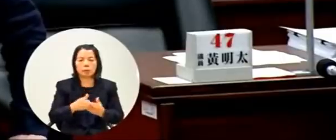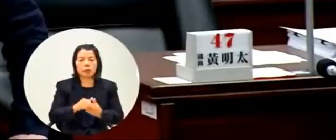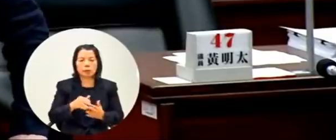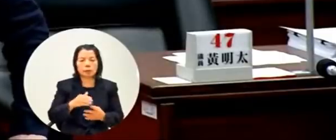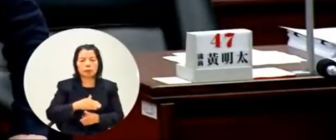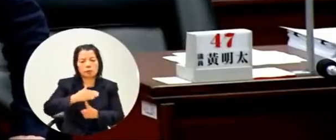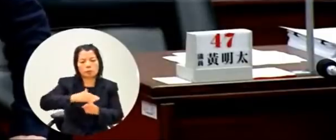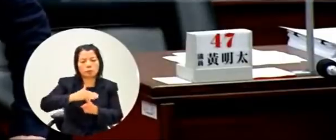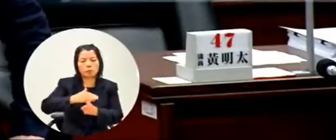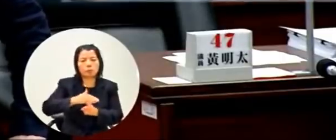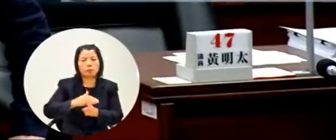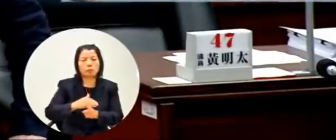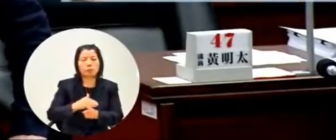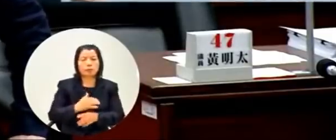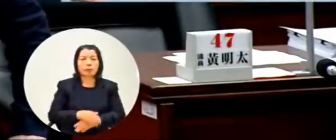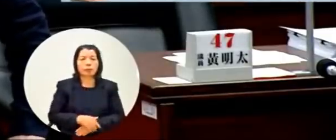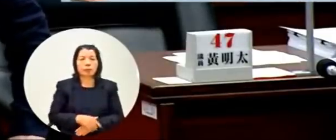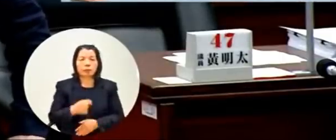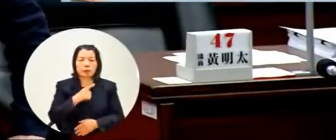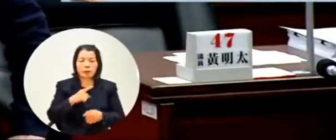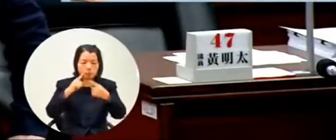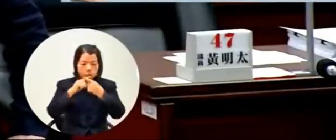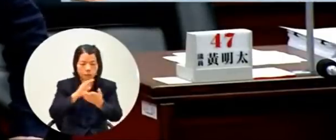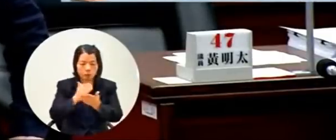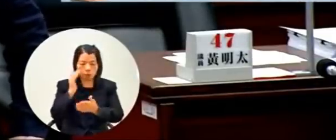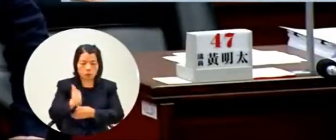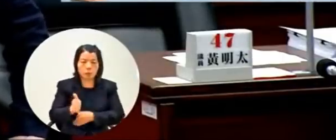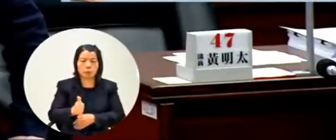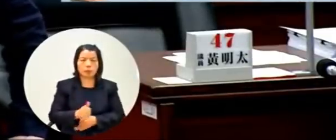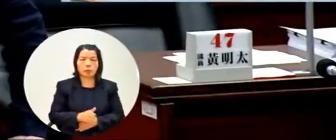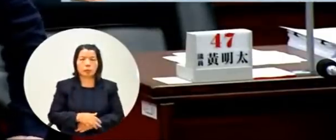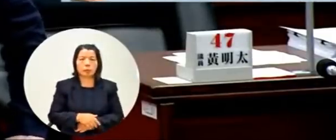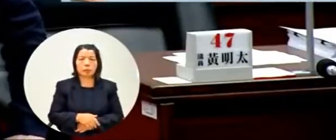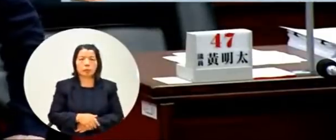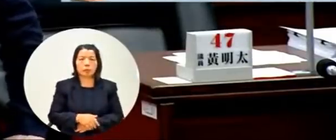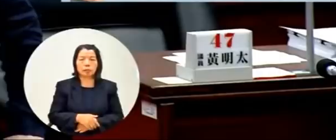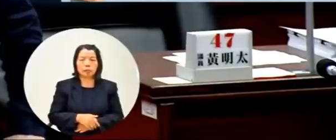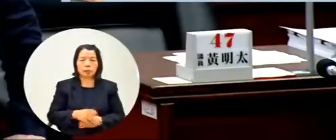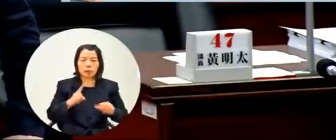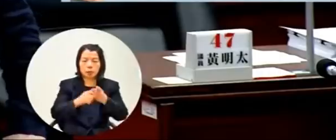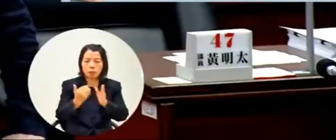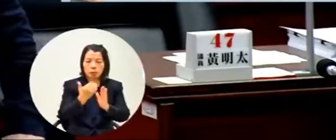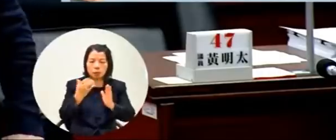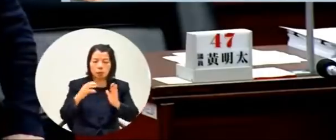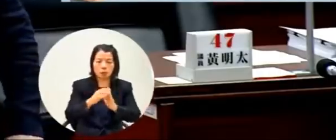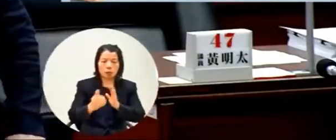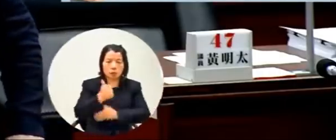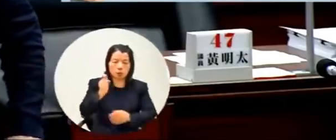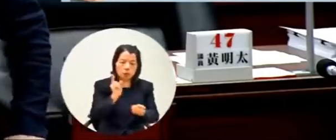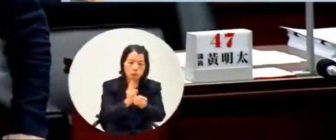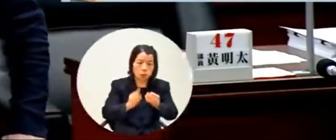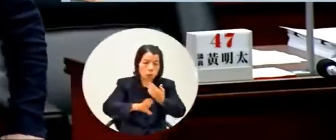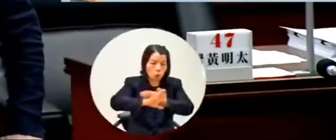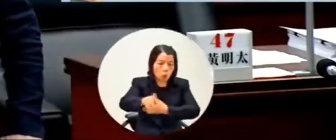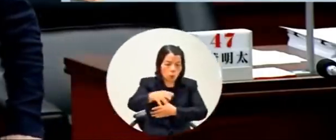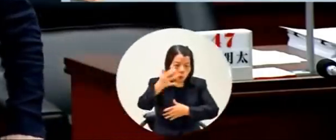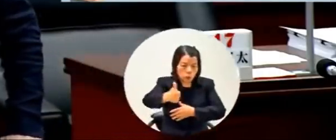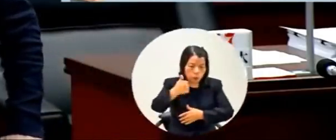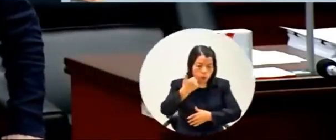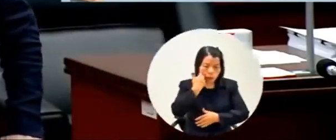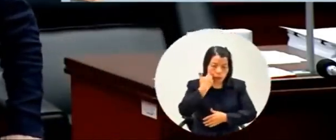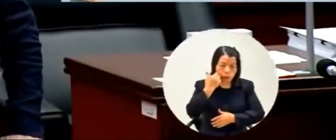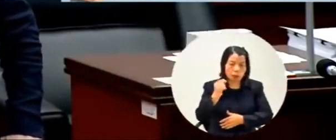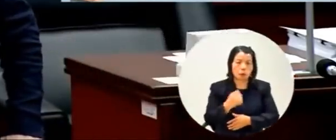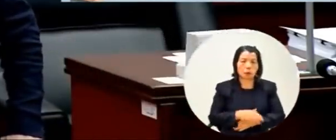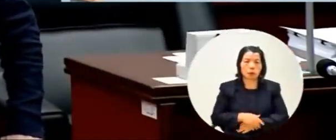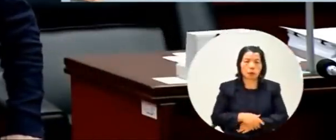市长，当时你应该是秘书长啦齁。请问一下，王端仁嘴里对外所说的长官是谁？杨市